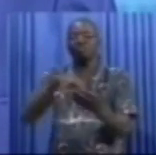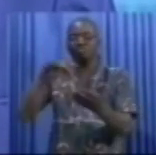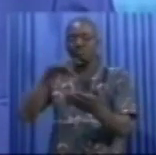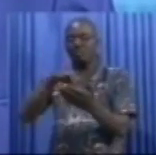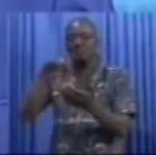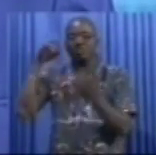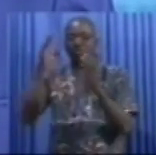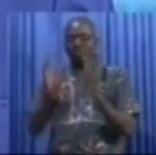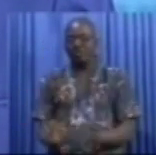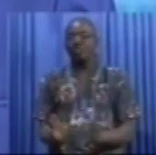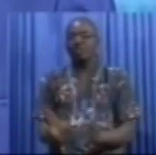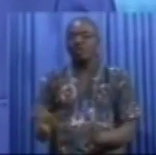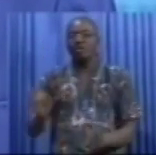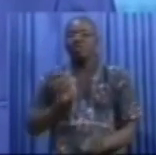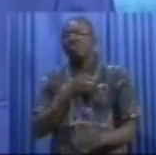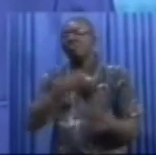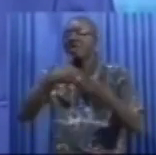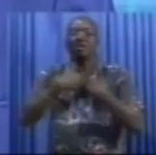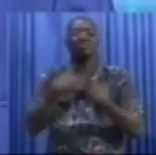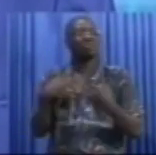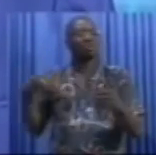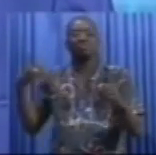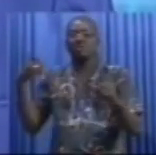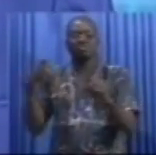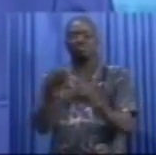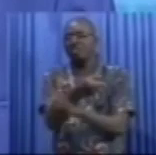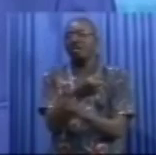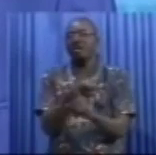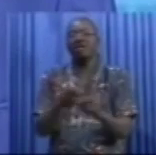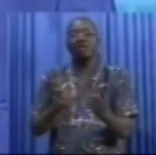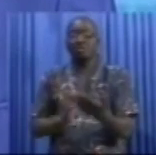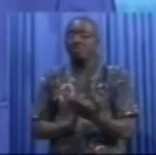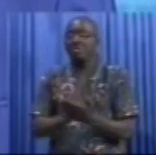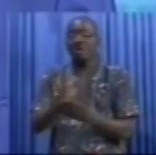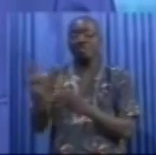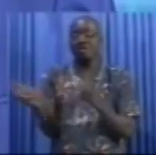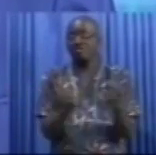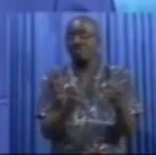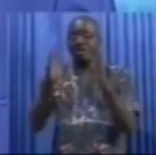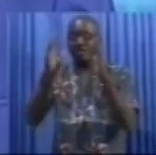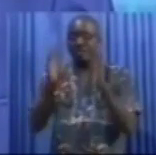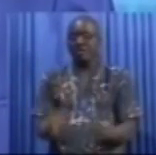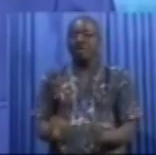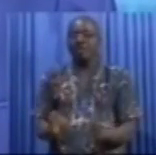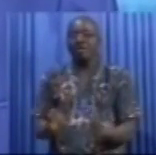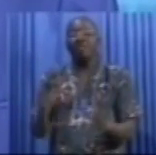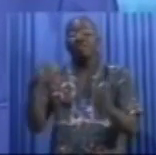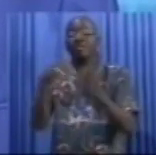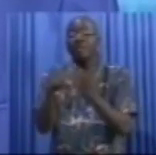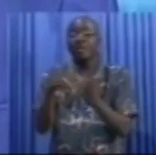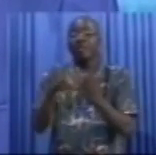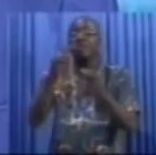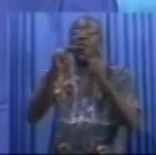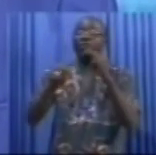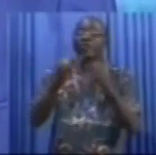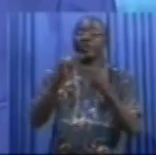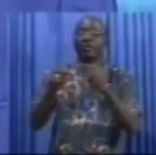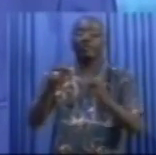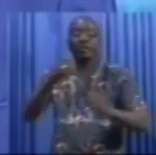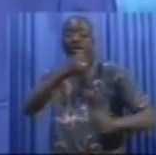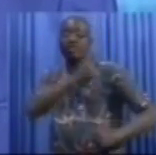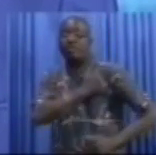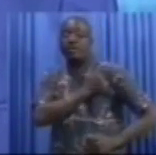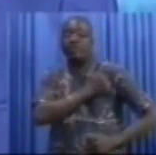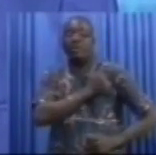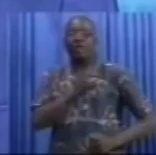Nous n'avons pas enregistré de blessés parmi les manifestants. Par contre, au niveau donc des forces de sécurité, nous